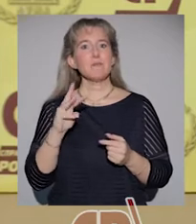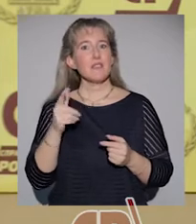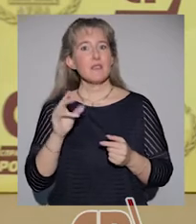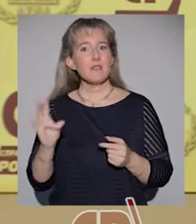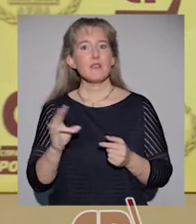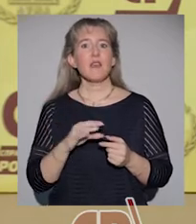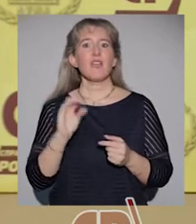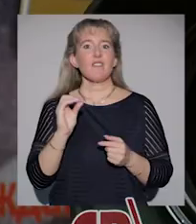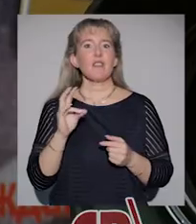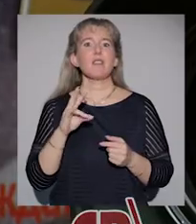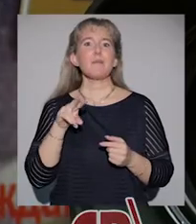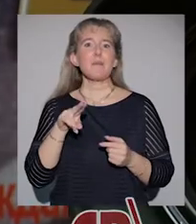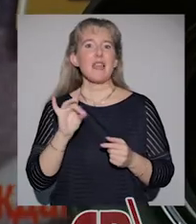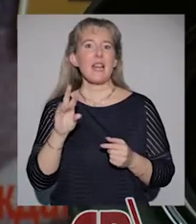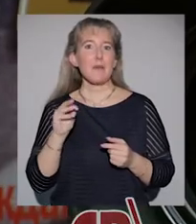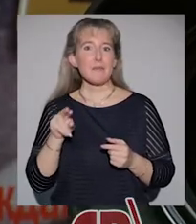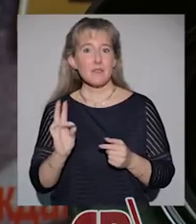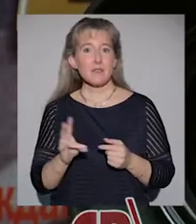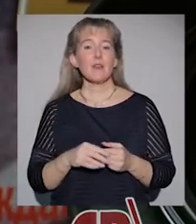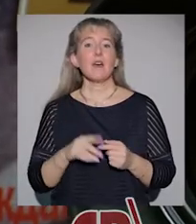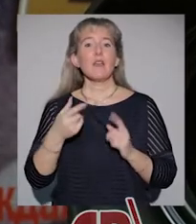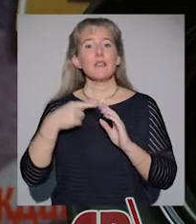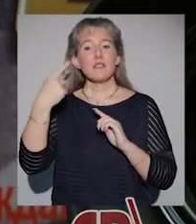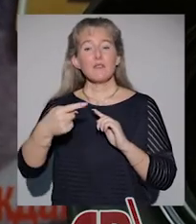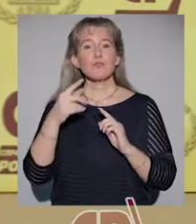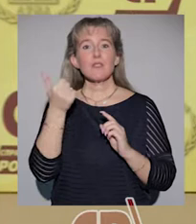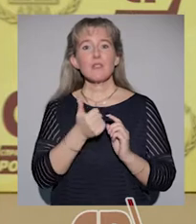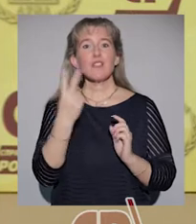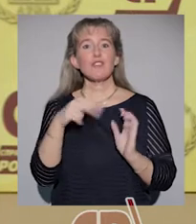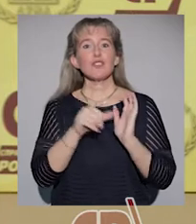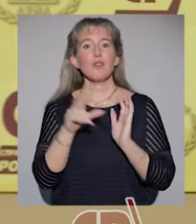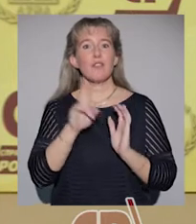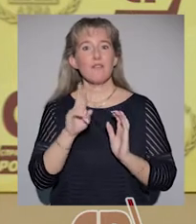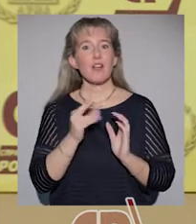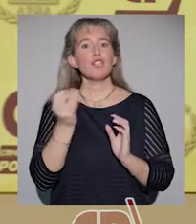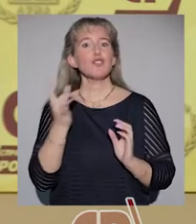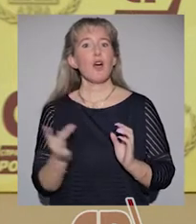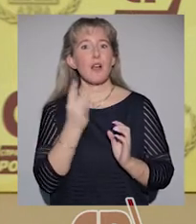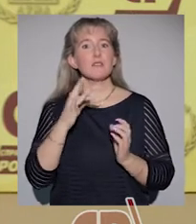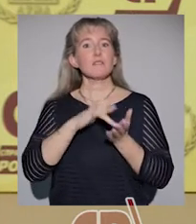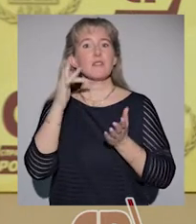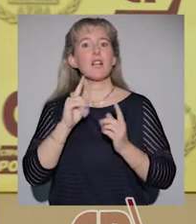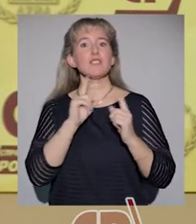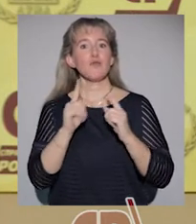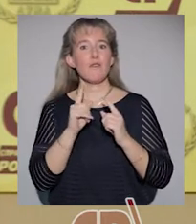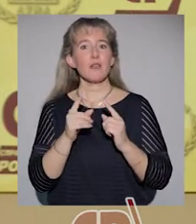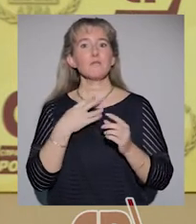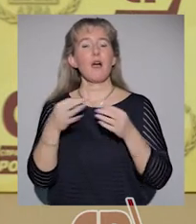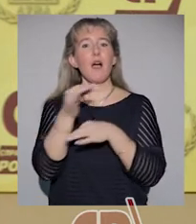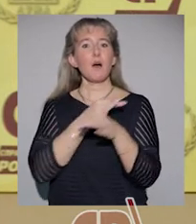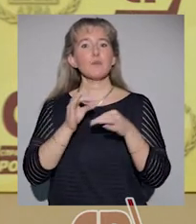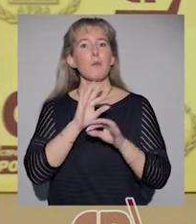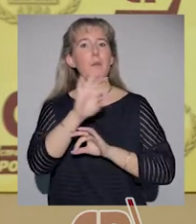Евгений Николаевич Прилепин. На следующей неделе, 26 января, еще раз соберется Президиум Центрального Совета, мы